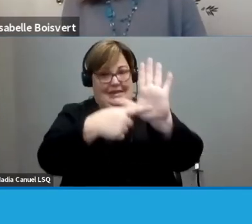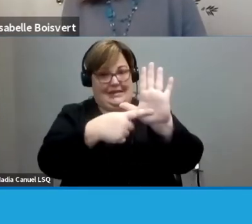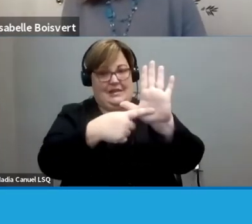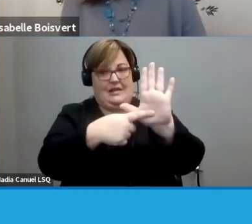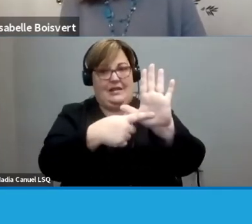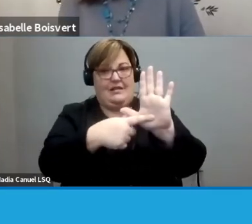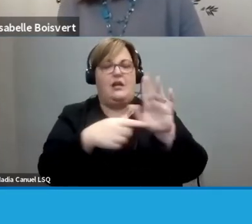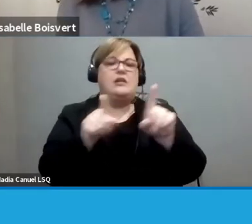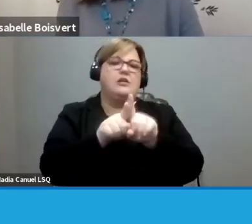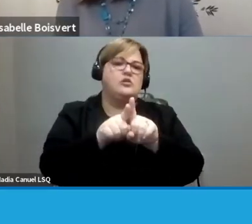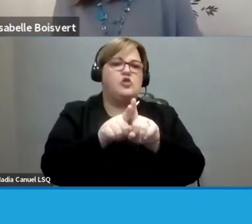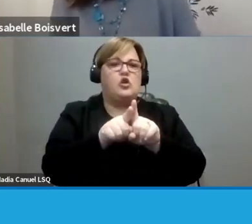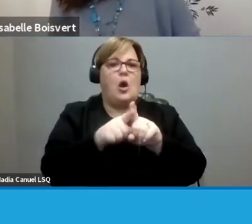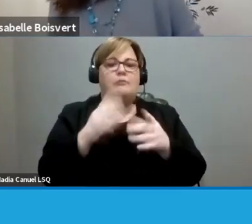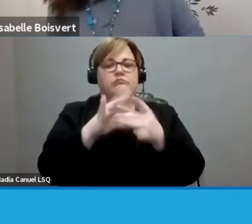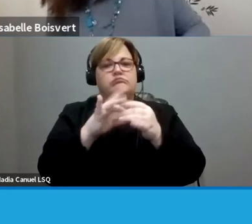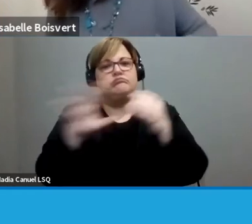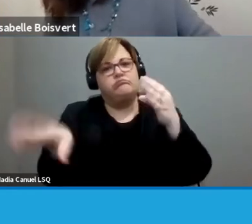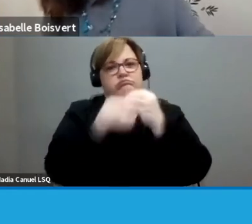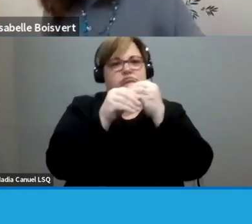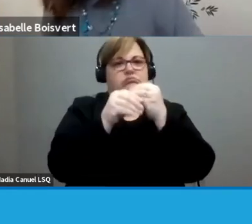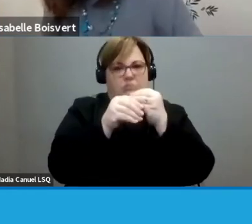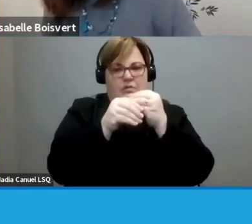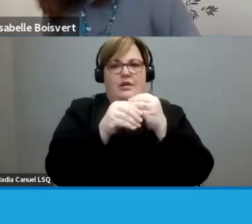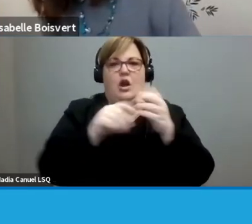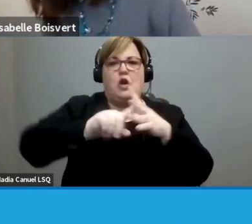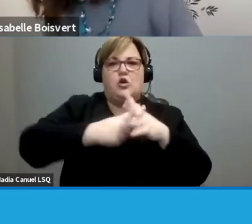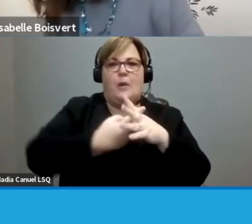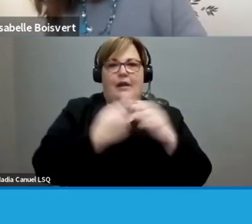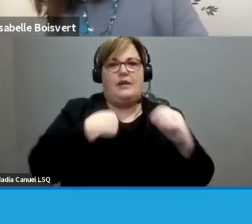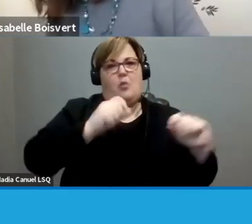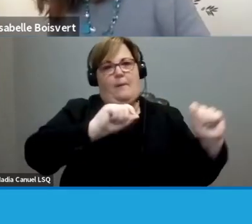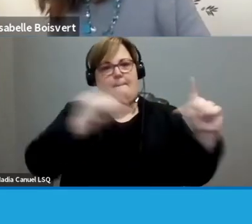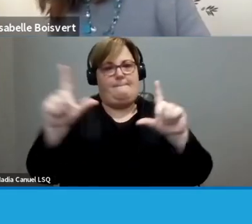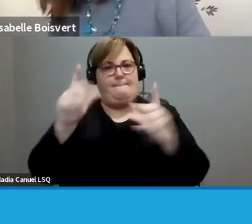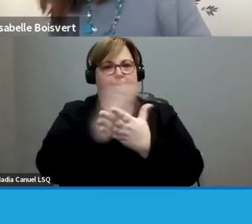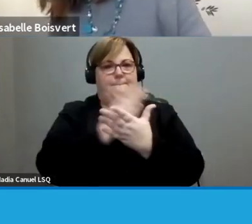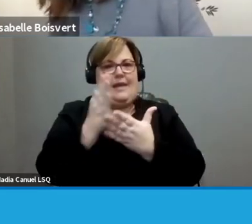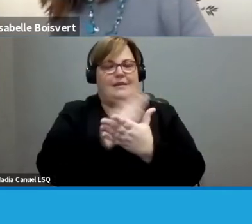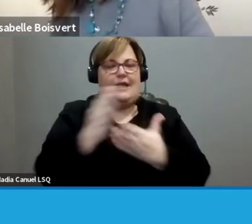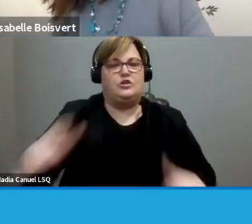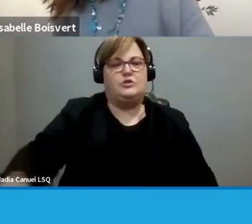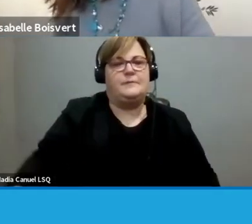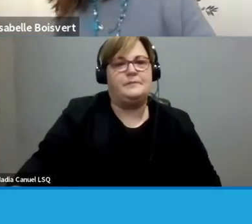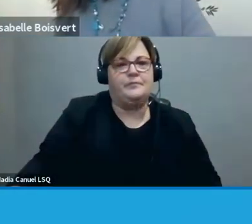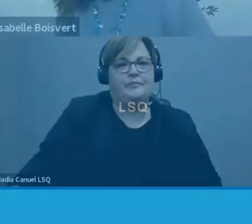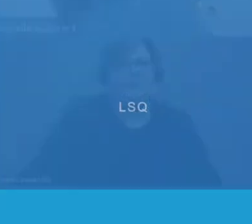compléter ma présentation. Donc, je vais commencer par partager mon écran.